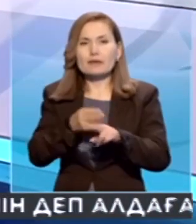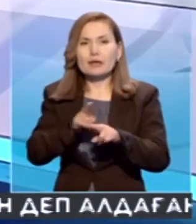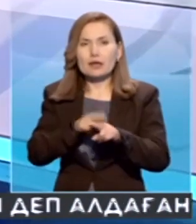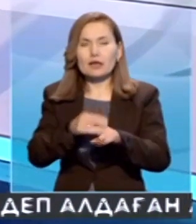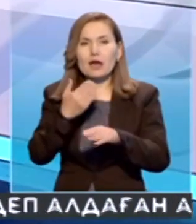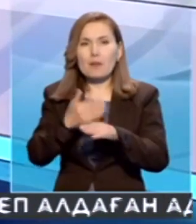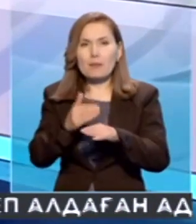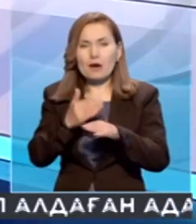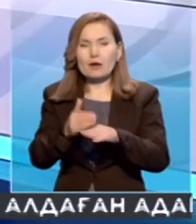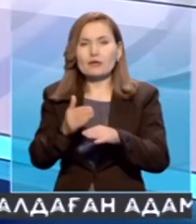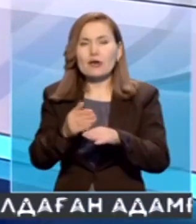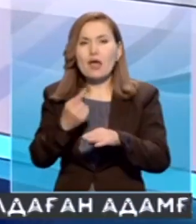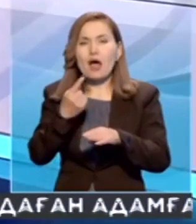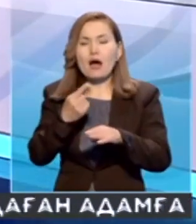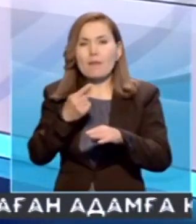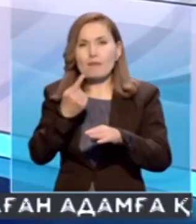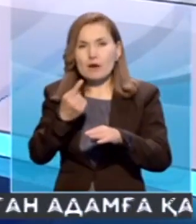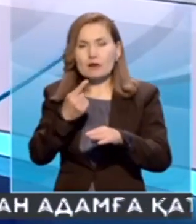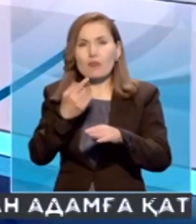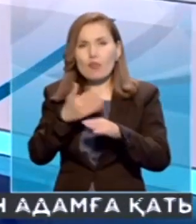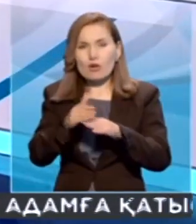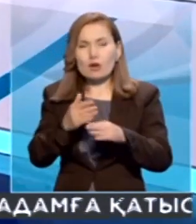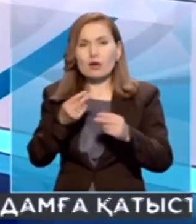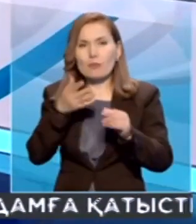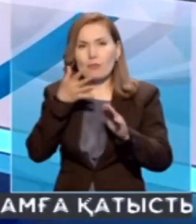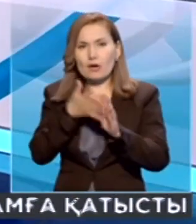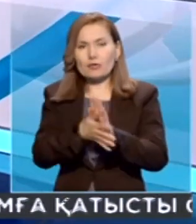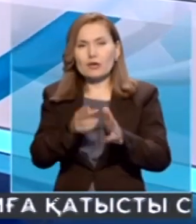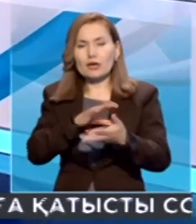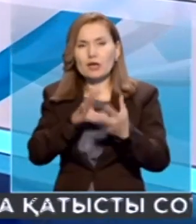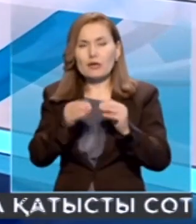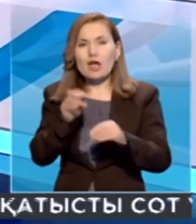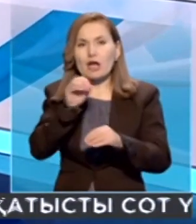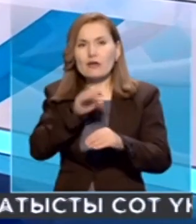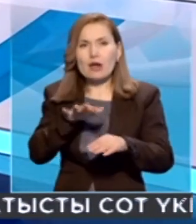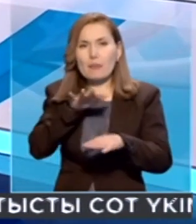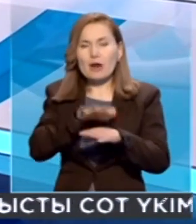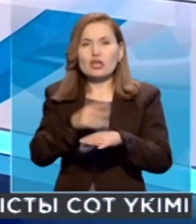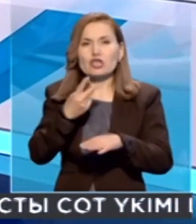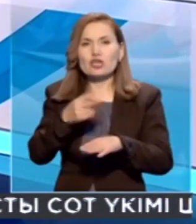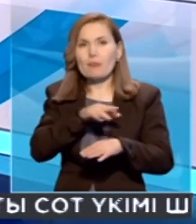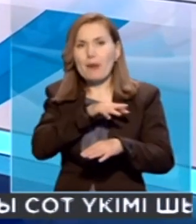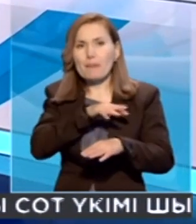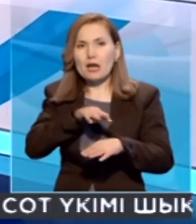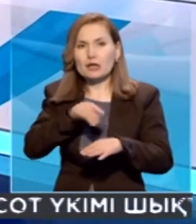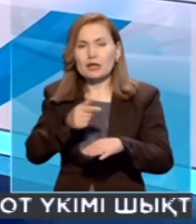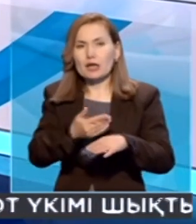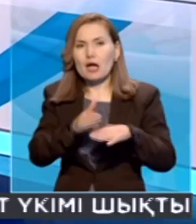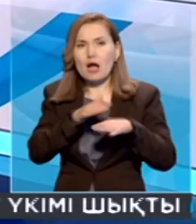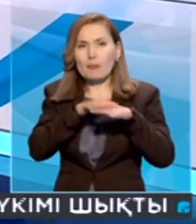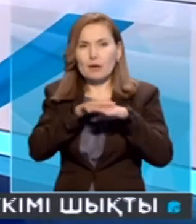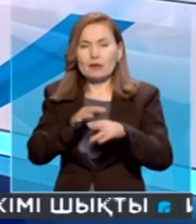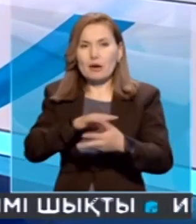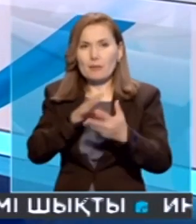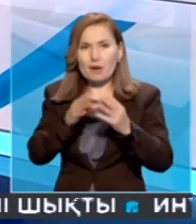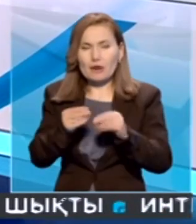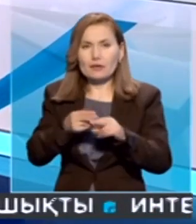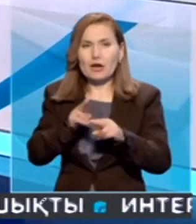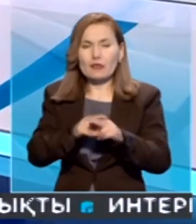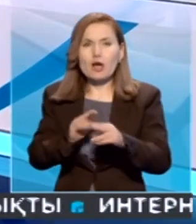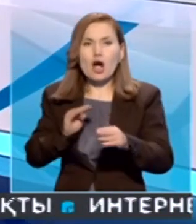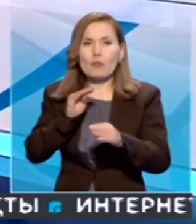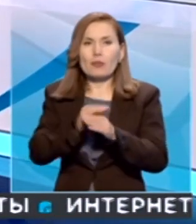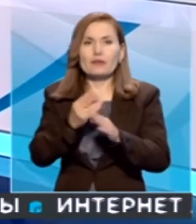несие беруге жұмсап үлгерген. Енді Еуразиялық банкке тағы 20 миллиард теңге беріледі. Ал азаматтардың өтінішін нақты мақұлдаған Халық банкіне